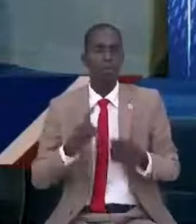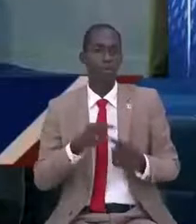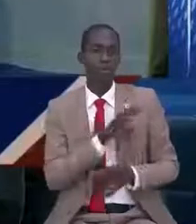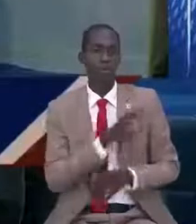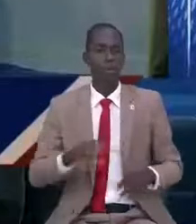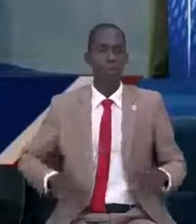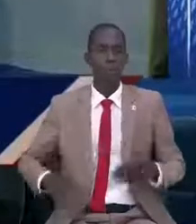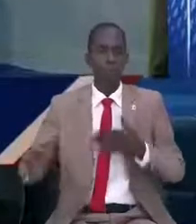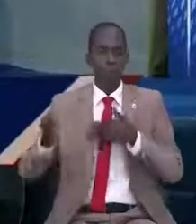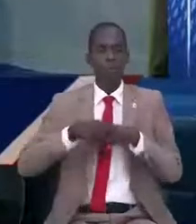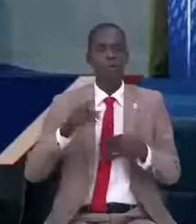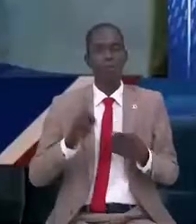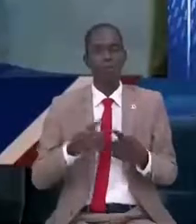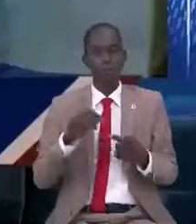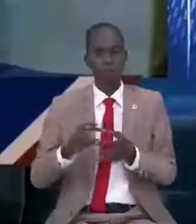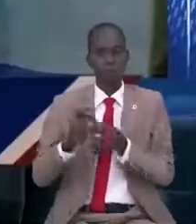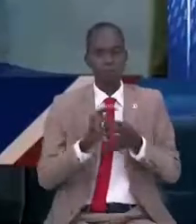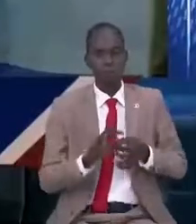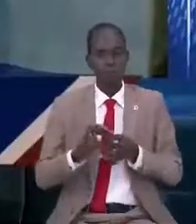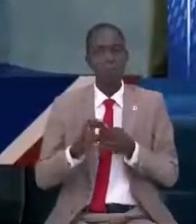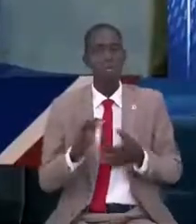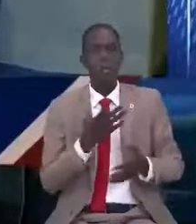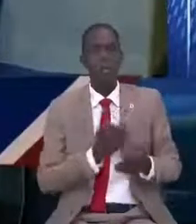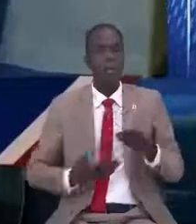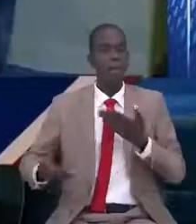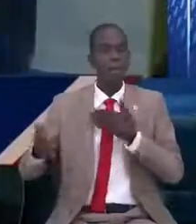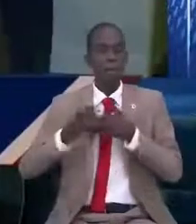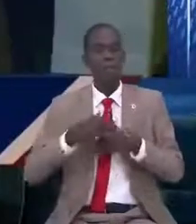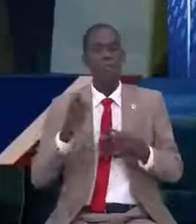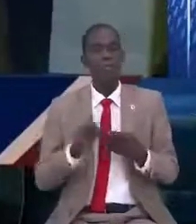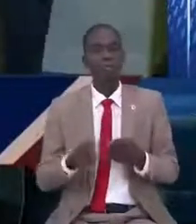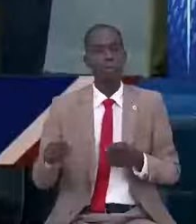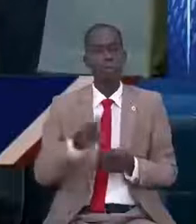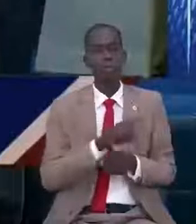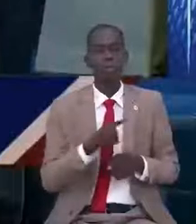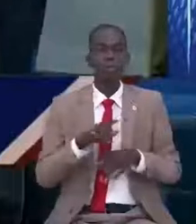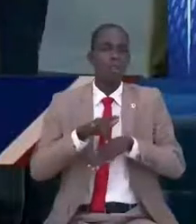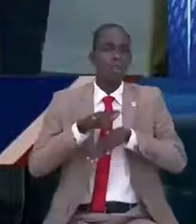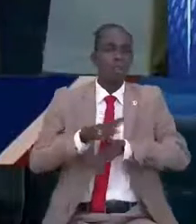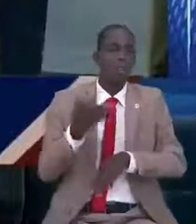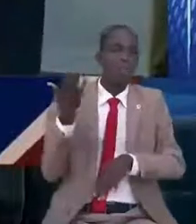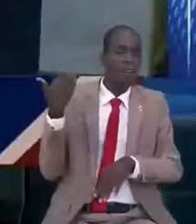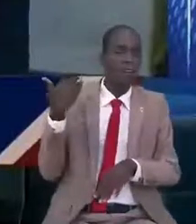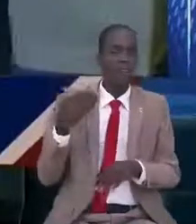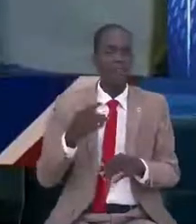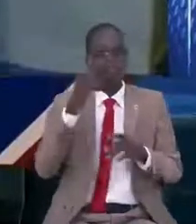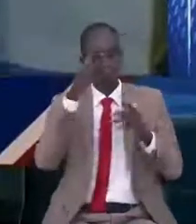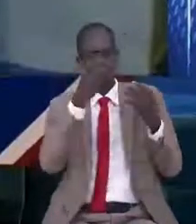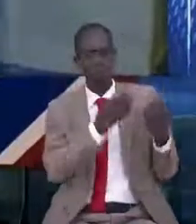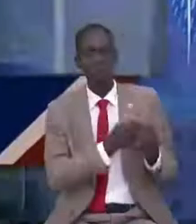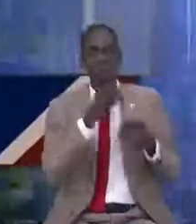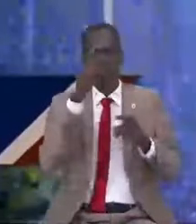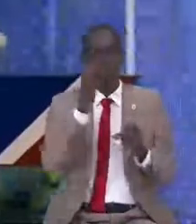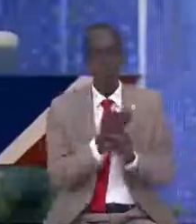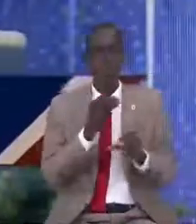Christ, restaurer à la communion, restaurer à leur foi initiale dans le